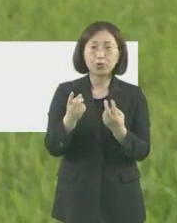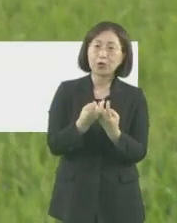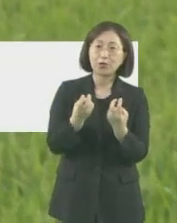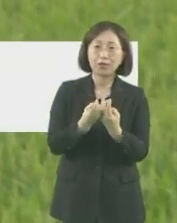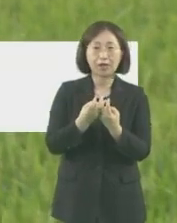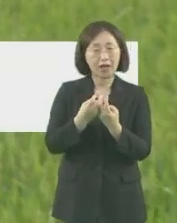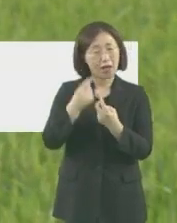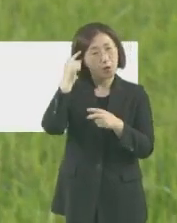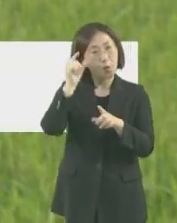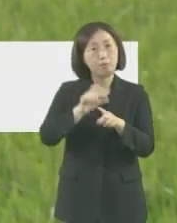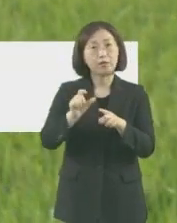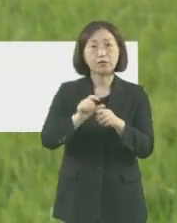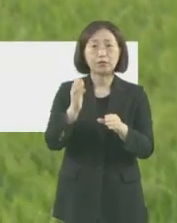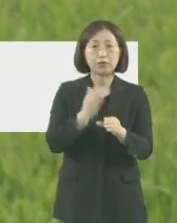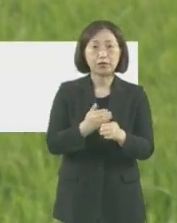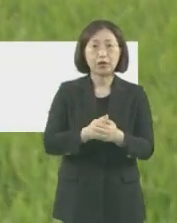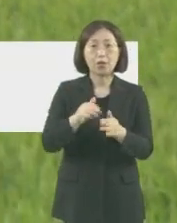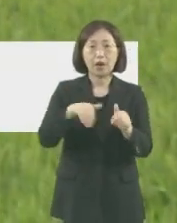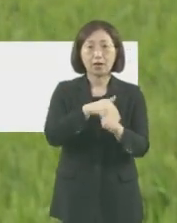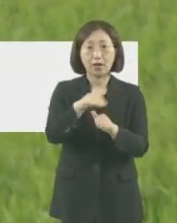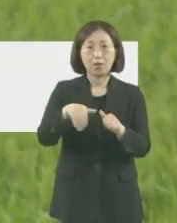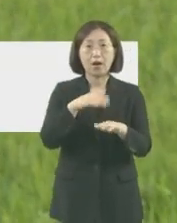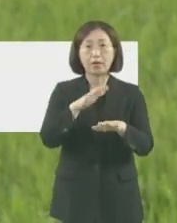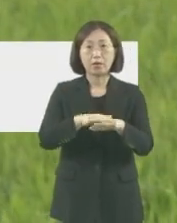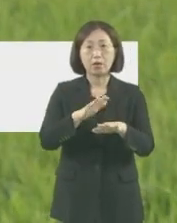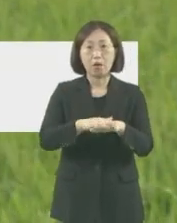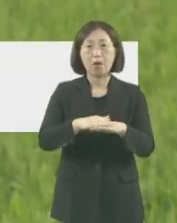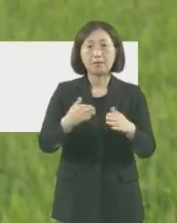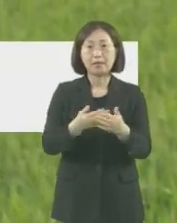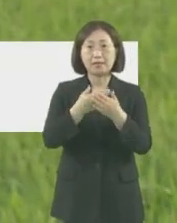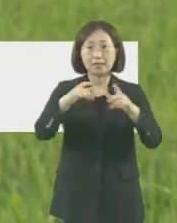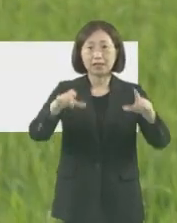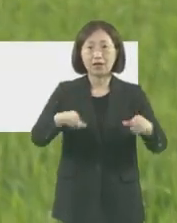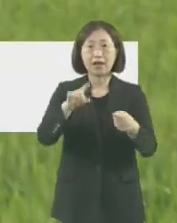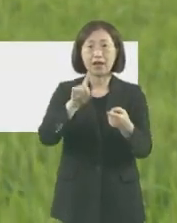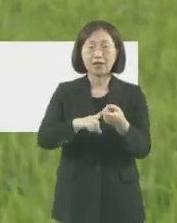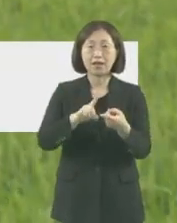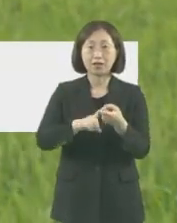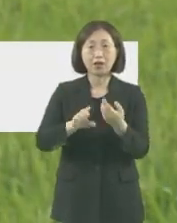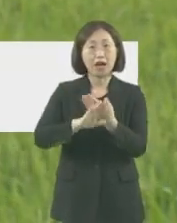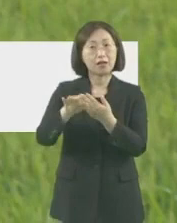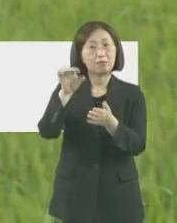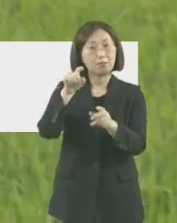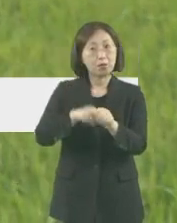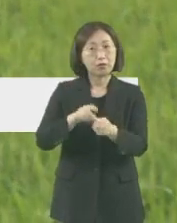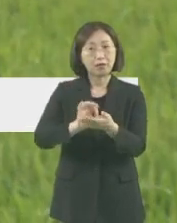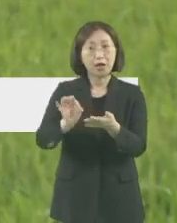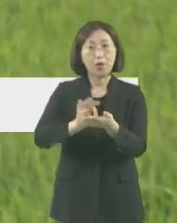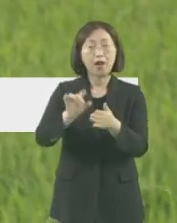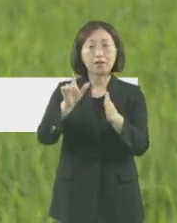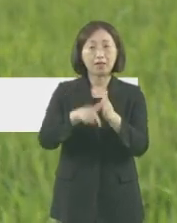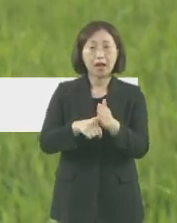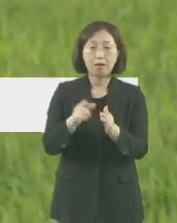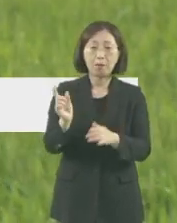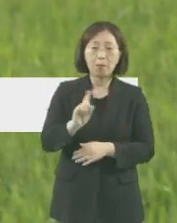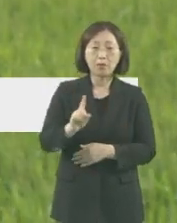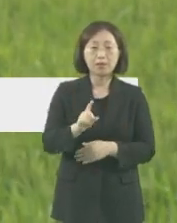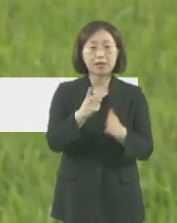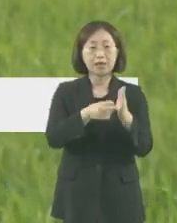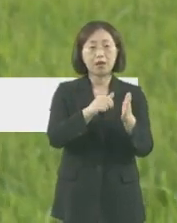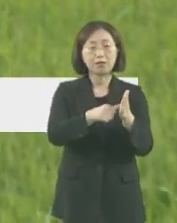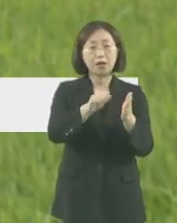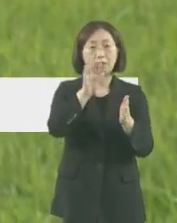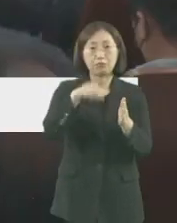대한 타용도 일시 사용에 대해서 종합적으로 검토한 후에 허가관청인 충청남도와 산업부의 의견을